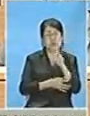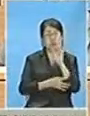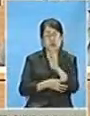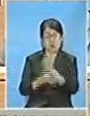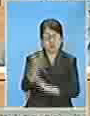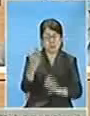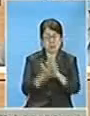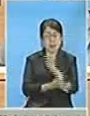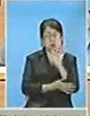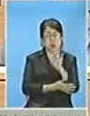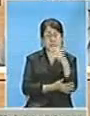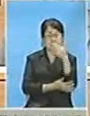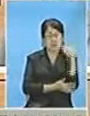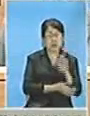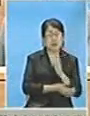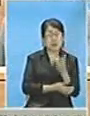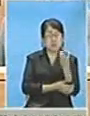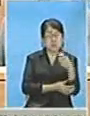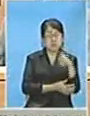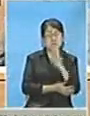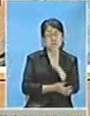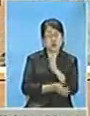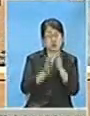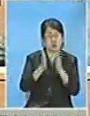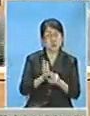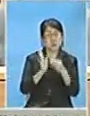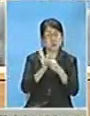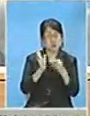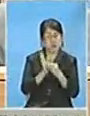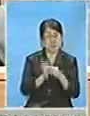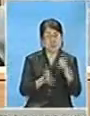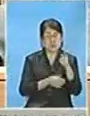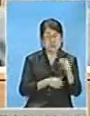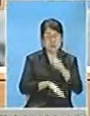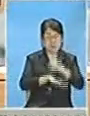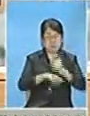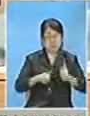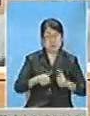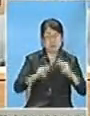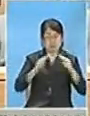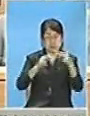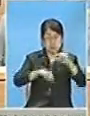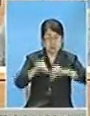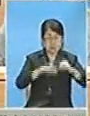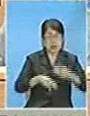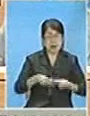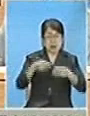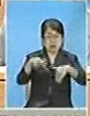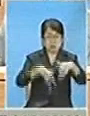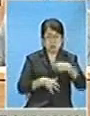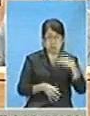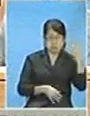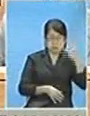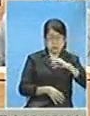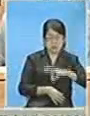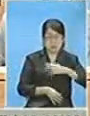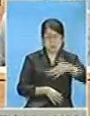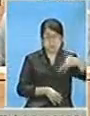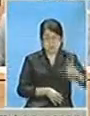ของคนกรุงเทพมหานครท่านสร้างความไม่สบายใจกับความสับสนให้เกิดขึ้นมามากมายพอสมควรแล้วผมขออนุญาตท่าน